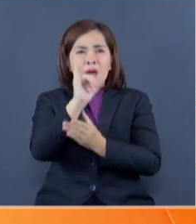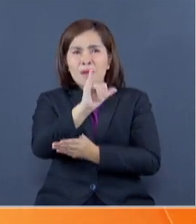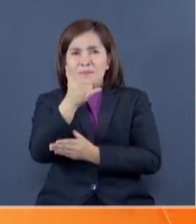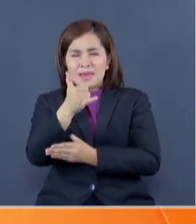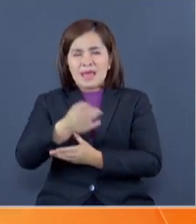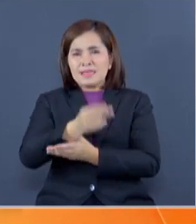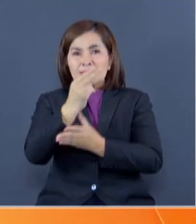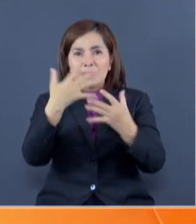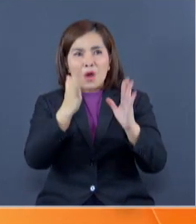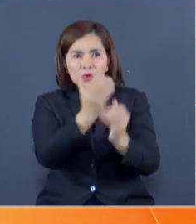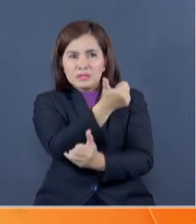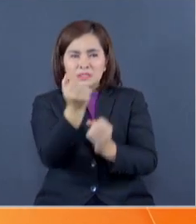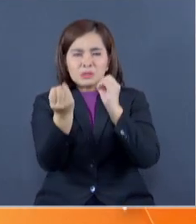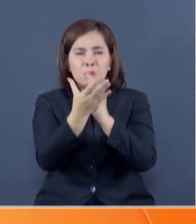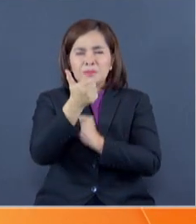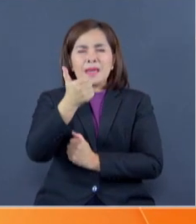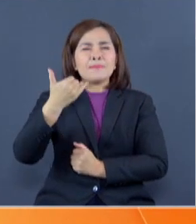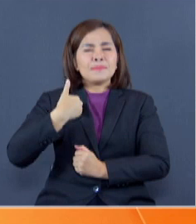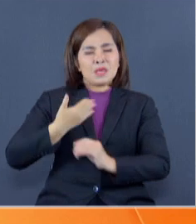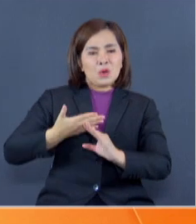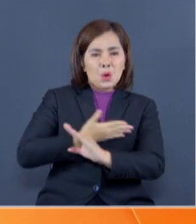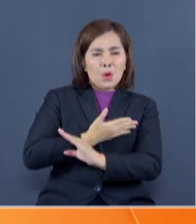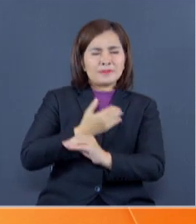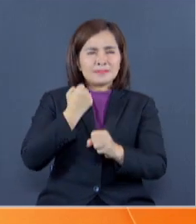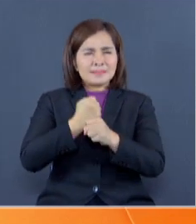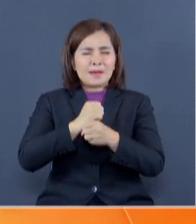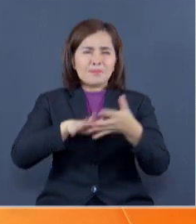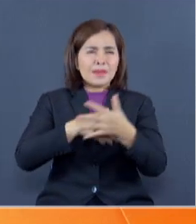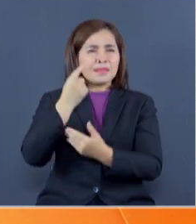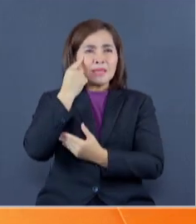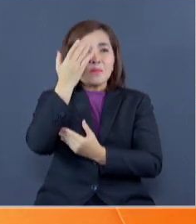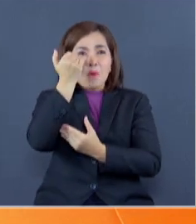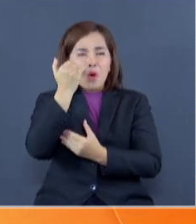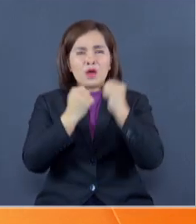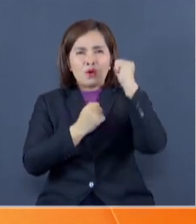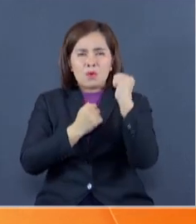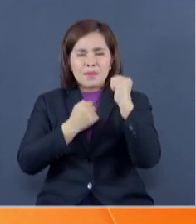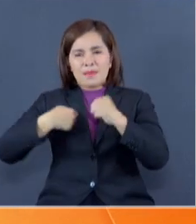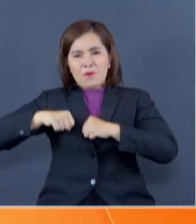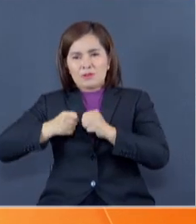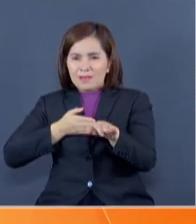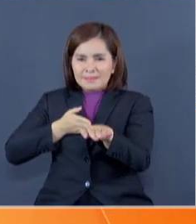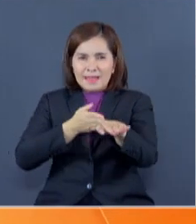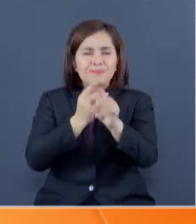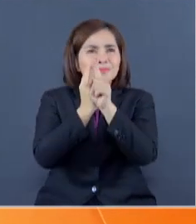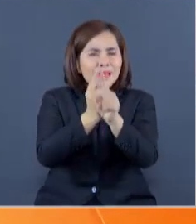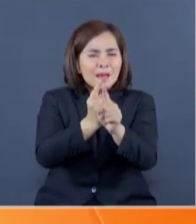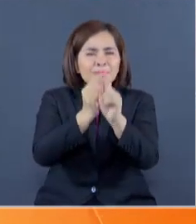นอื่นได้แล้วพวกนี้มันไตร่ตรองไว้ก่อนเพราะได้ข่าวว่ามันขับรถตามกันมามอเตอร์ไซค์ตามมา